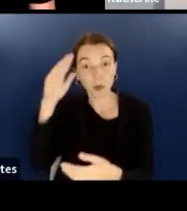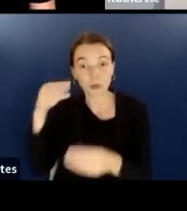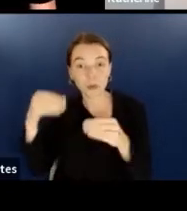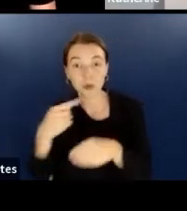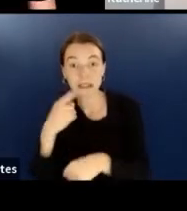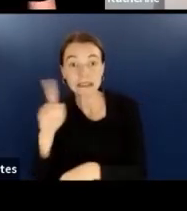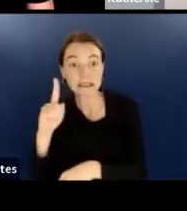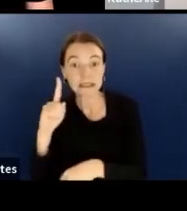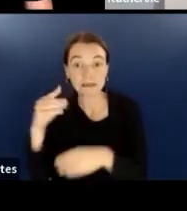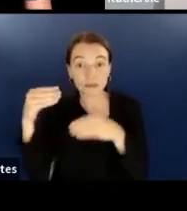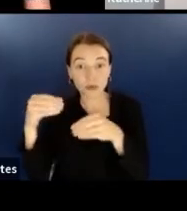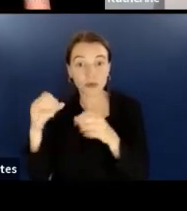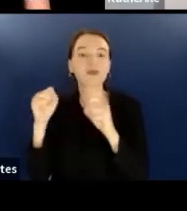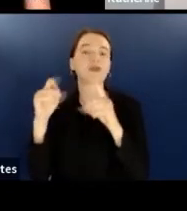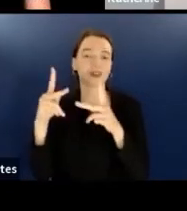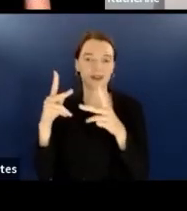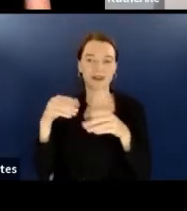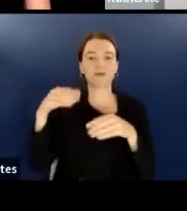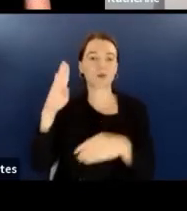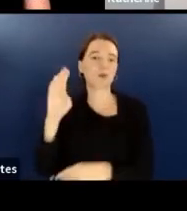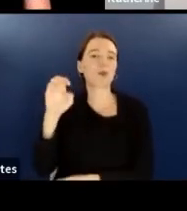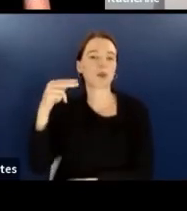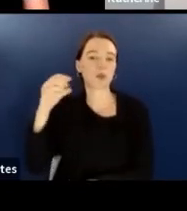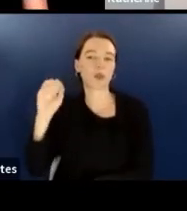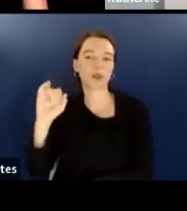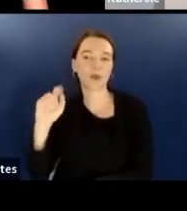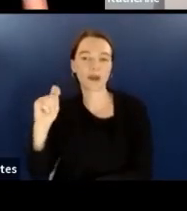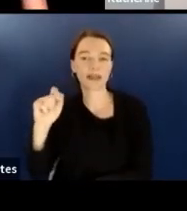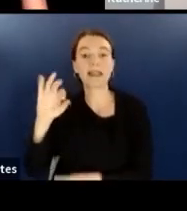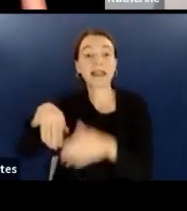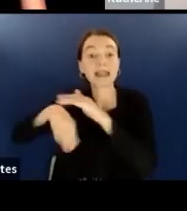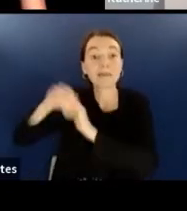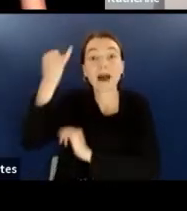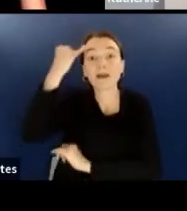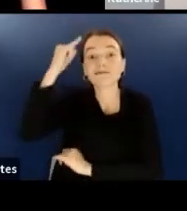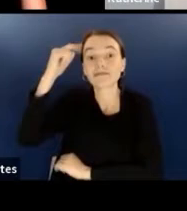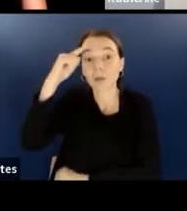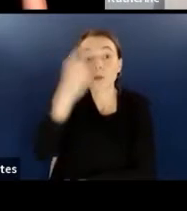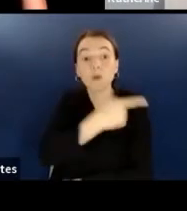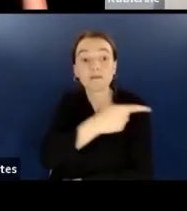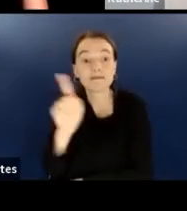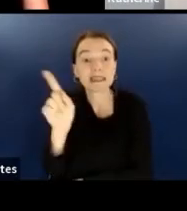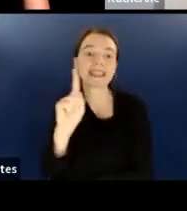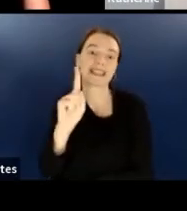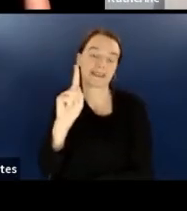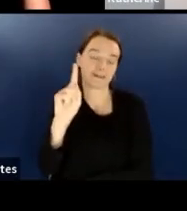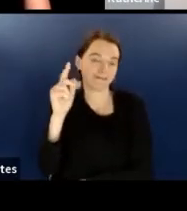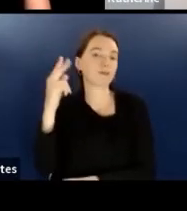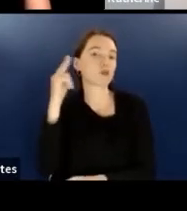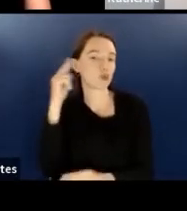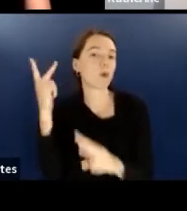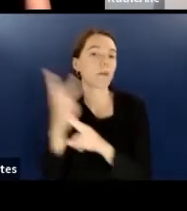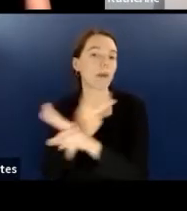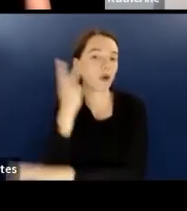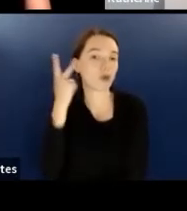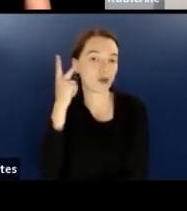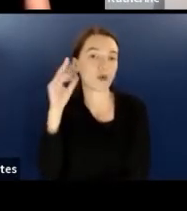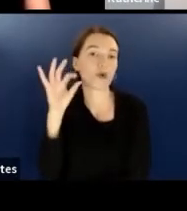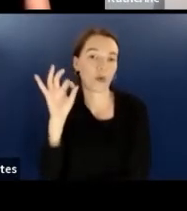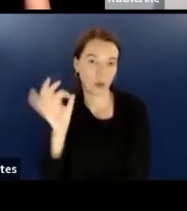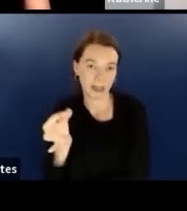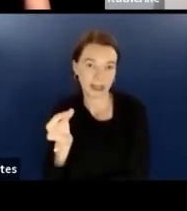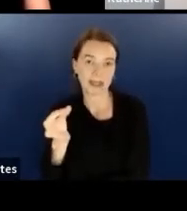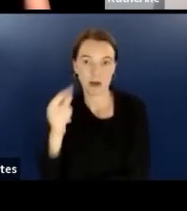bon. Non, non, donc au départ, évidemment, c'est pour les sourds et malentendants. Donc, Ok, c'est pour très vraiment bien. donner accès à C'est pour eux au à début. ce catalogue-là, mais c'est aussi